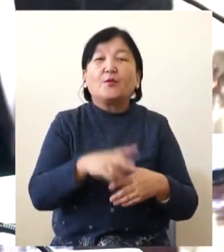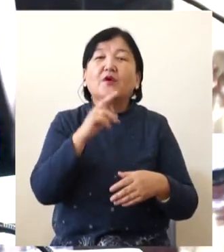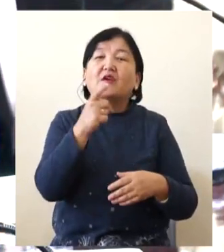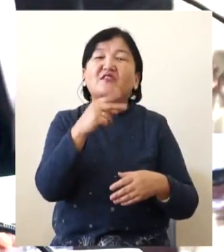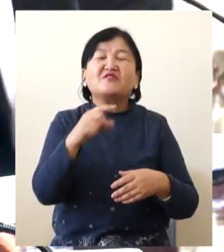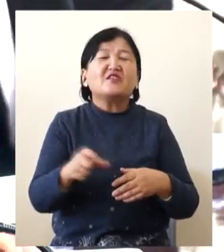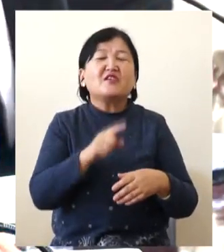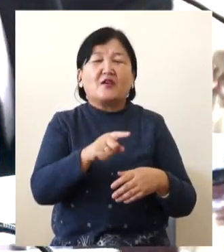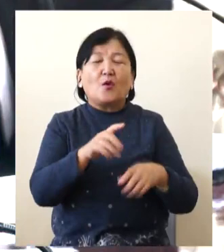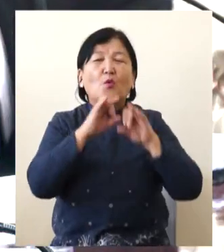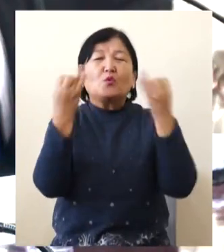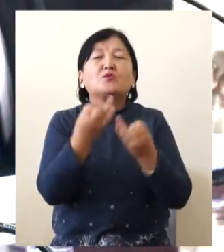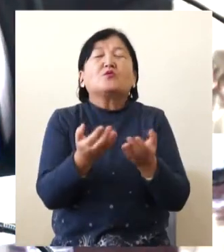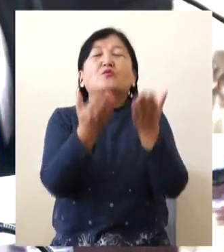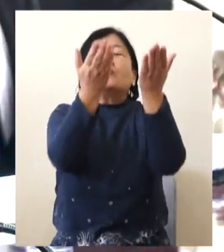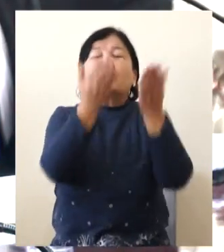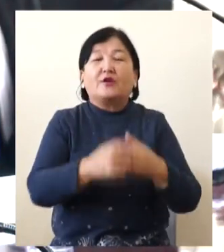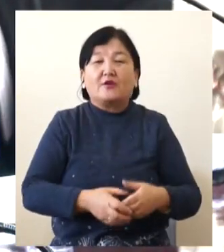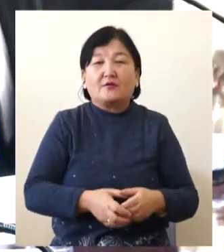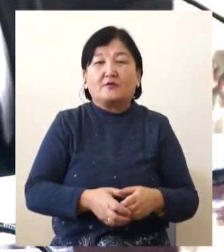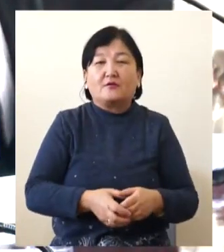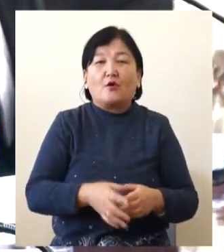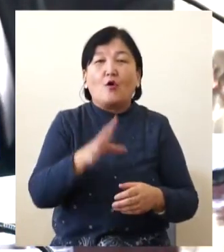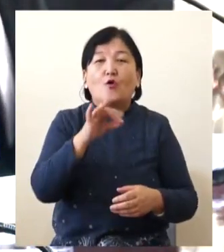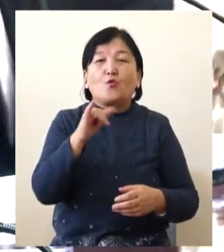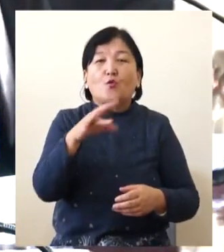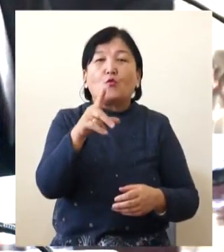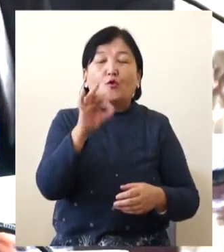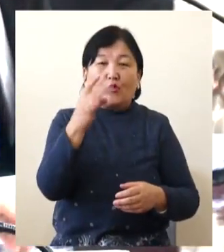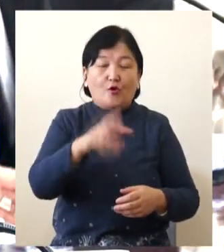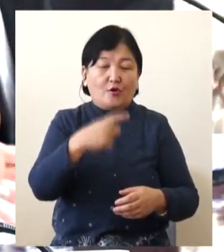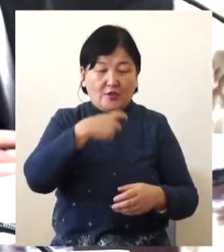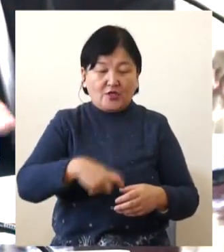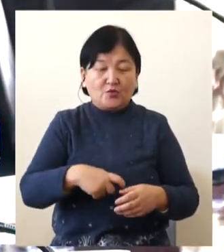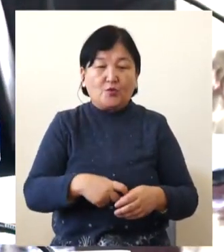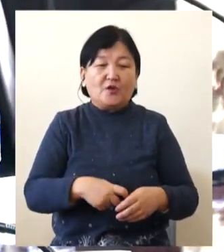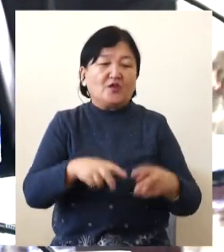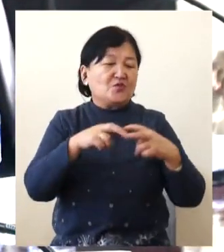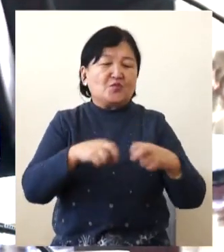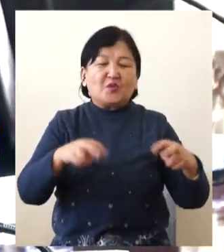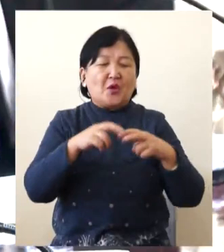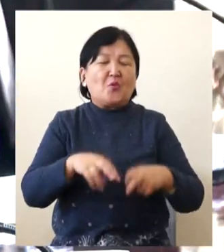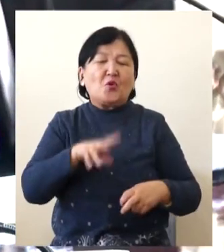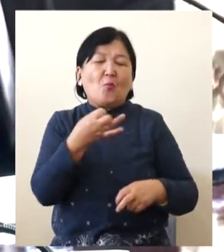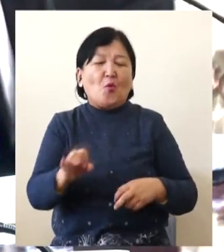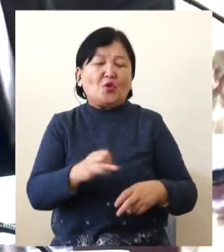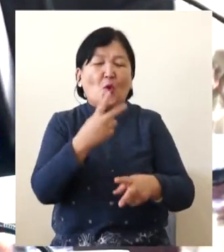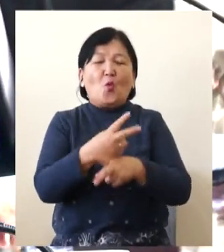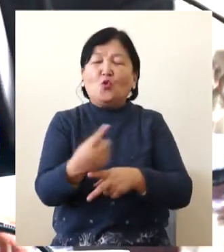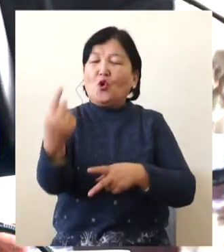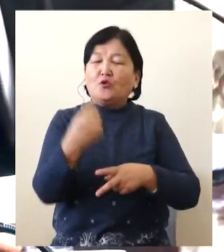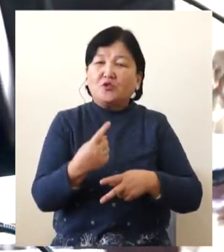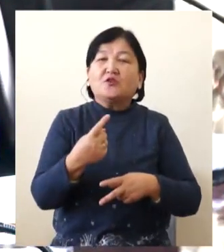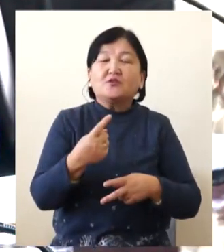чинь авах гэж улсын хөрөнгө дөрөв байгаад бид нар юм гээд. Тэгээ ой ор гэж чи. Тэгээ энэ ерөөсөө аюул тийм судалгаа модлоонуудаа маш муу хөдөл орж ирж